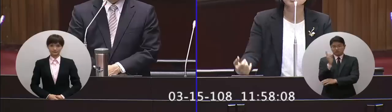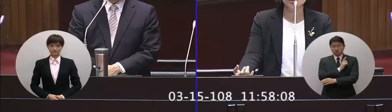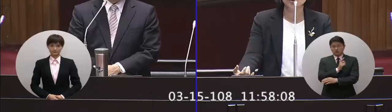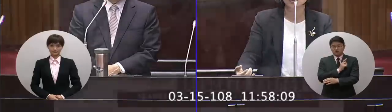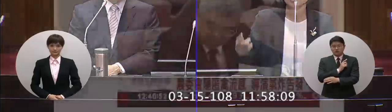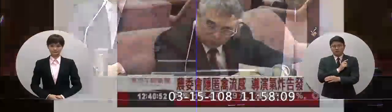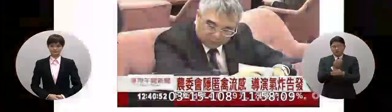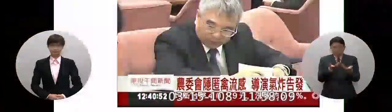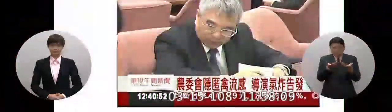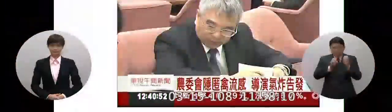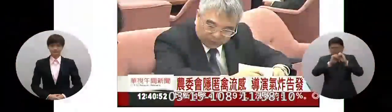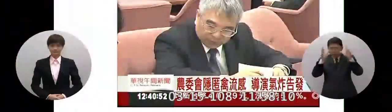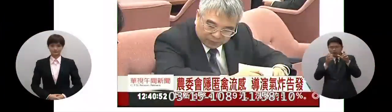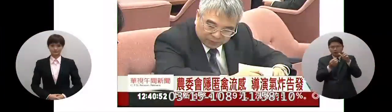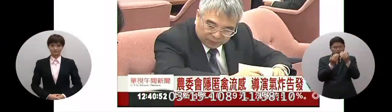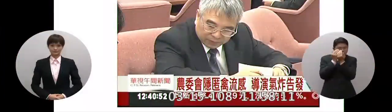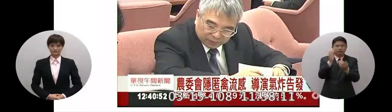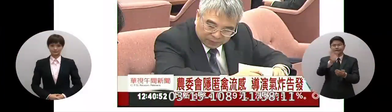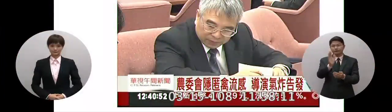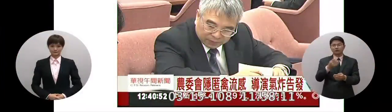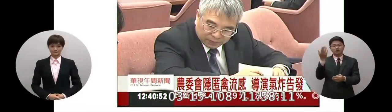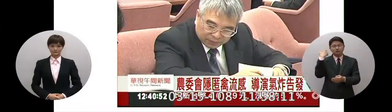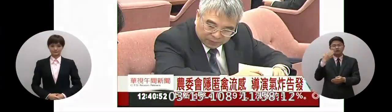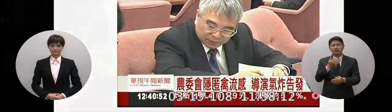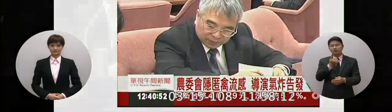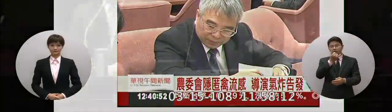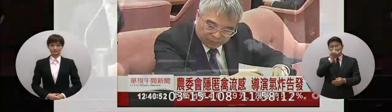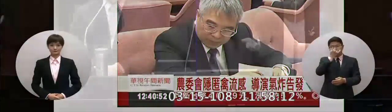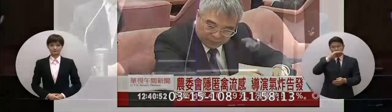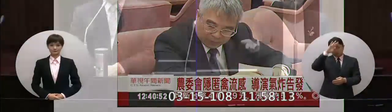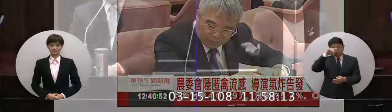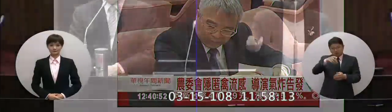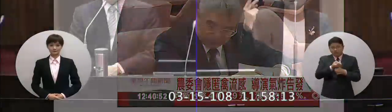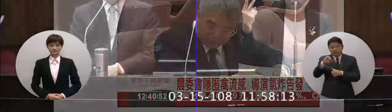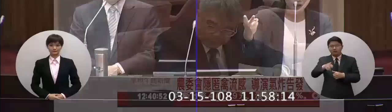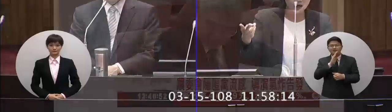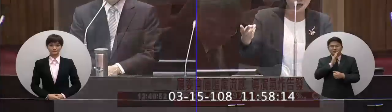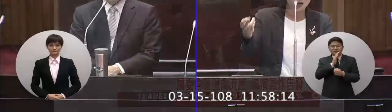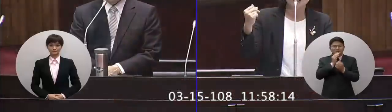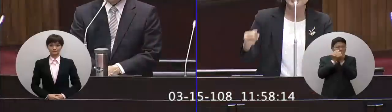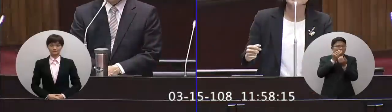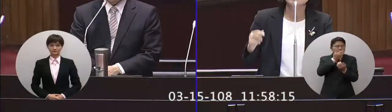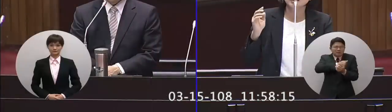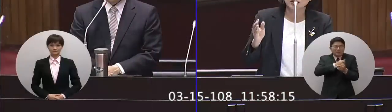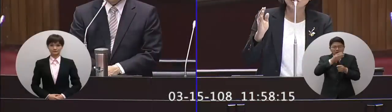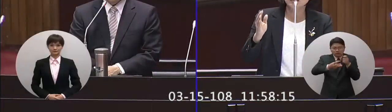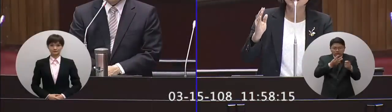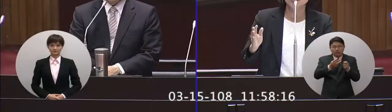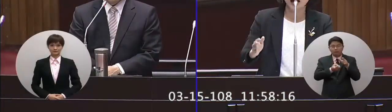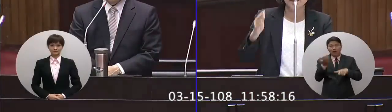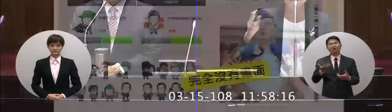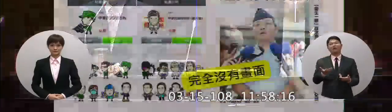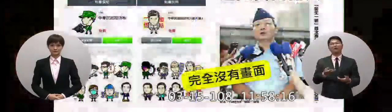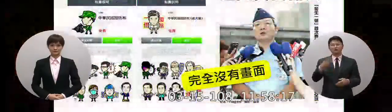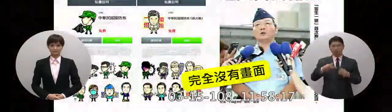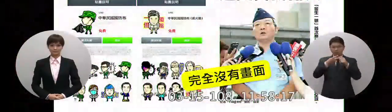一隐匿资讯。这个当年的禽流感，我们看得很清楚，隐瞒了3年才被纪录片踢爆。第二，他行政